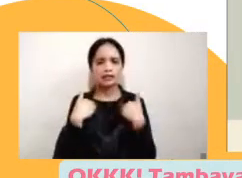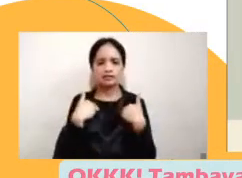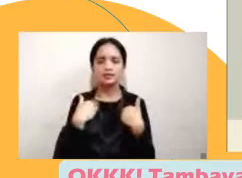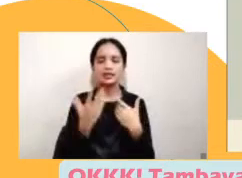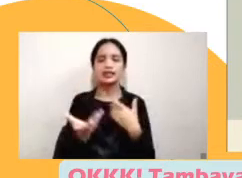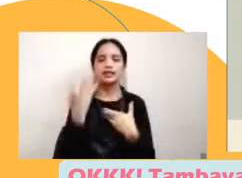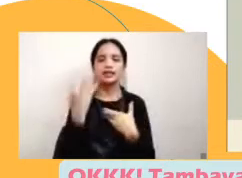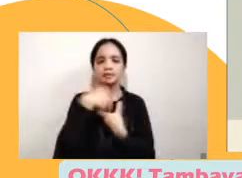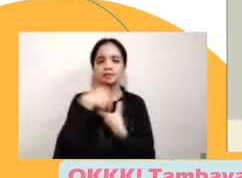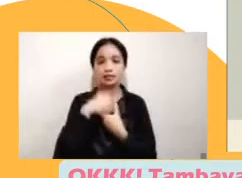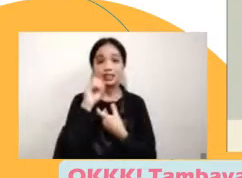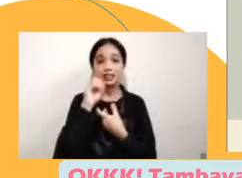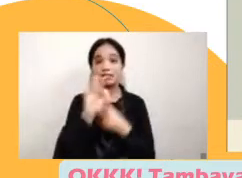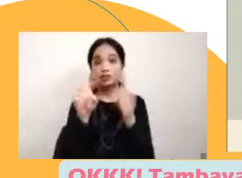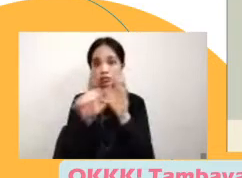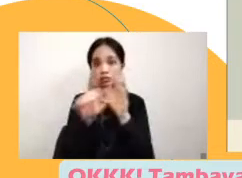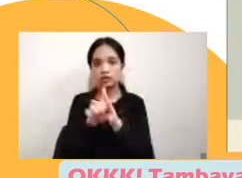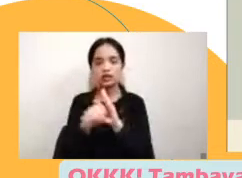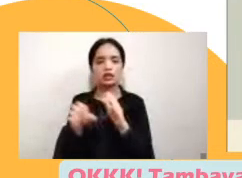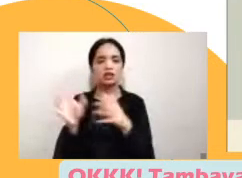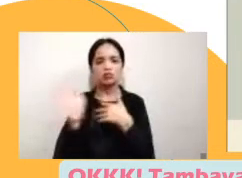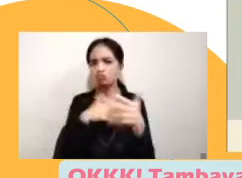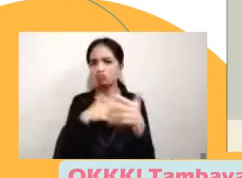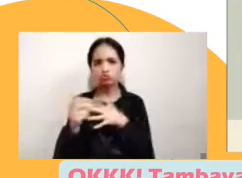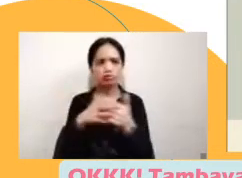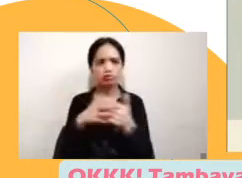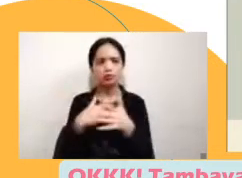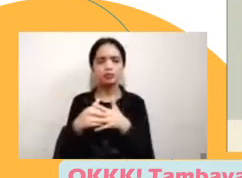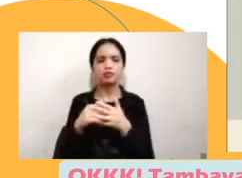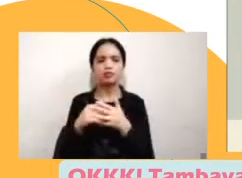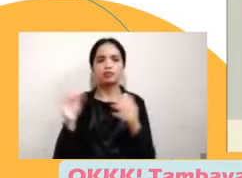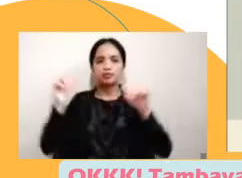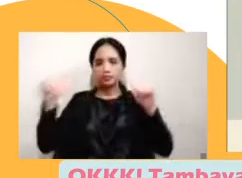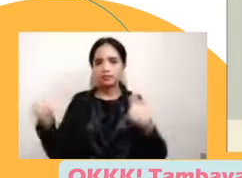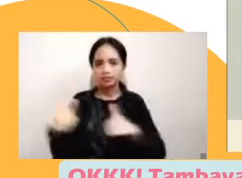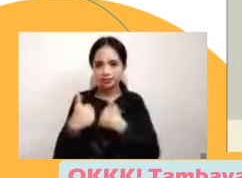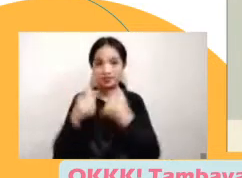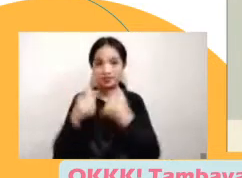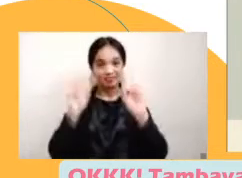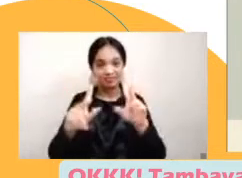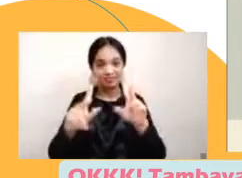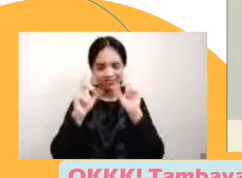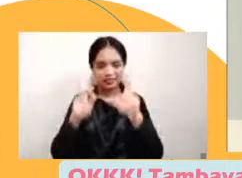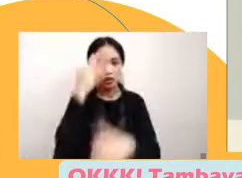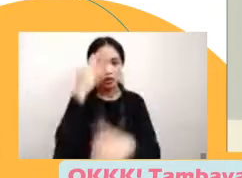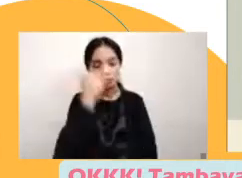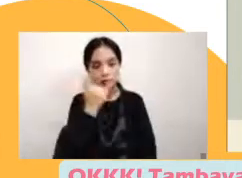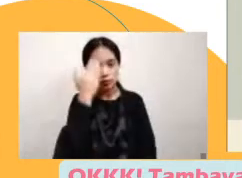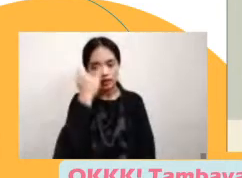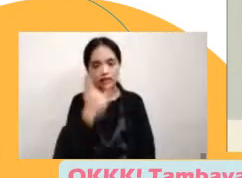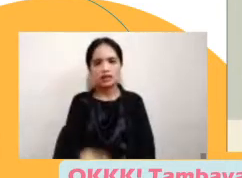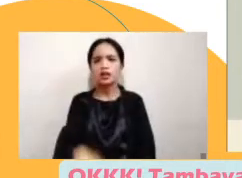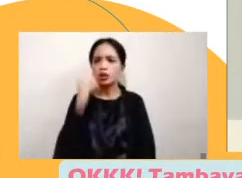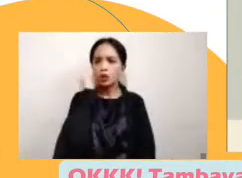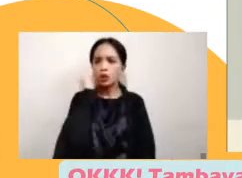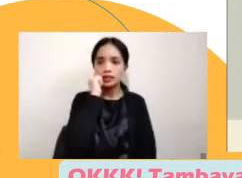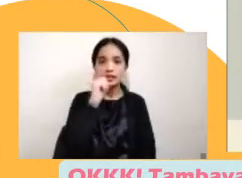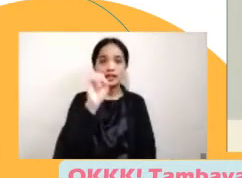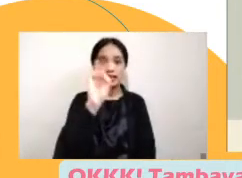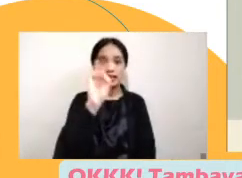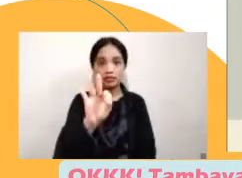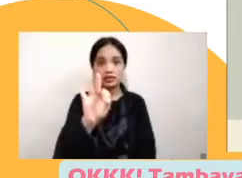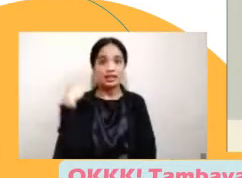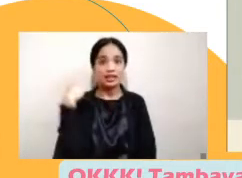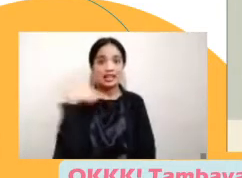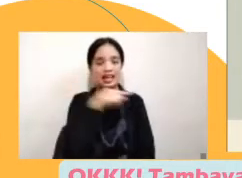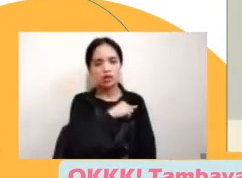na kapag tayo ay nasa gitna ng pagsubok. Okay? Dahil, no, madalas kapag tayo ay